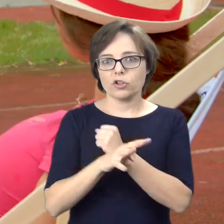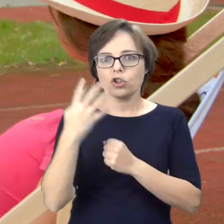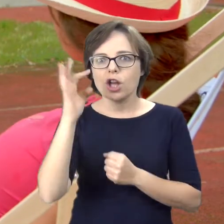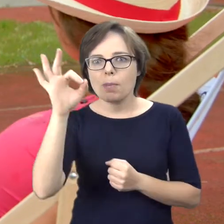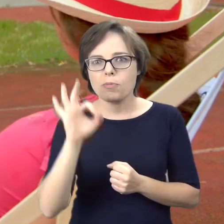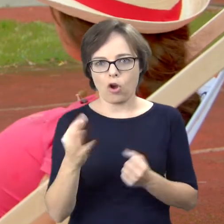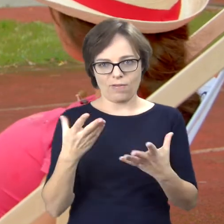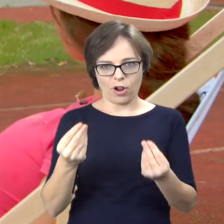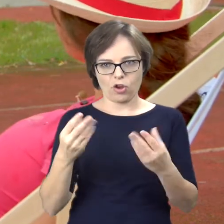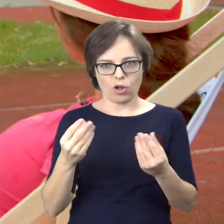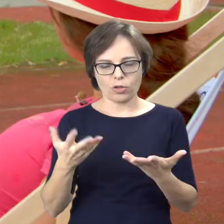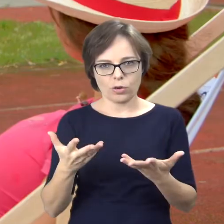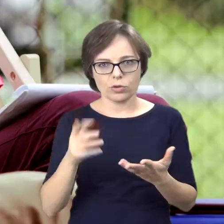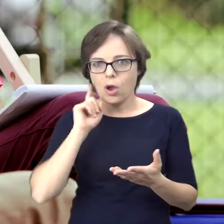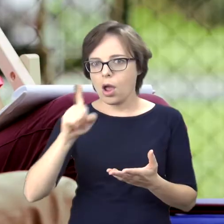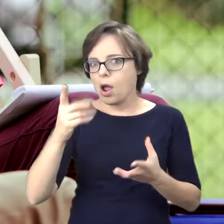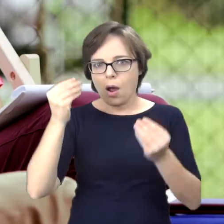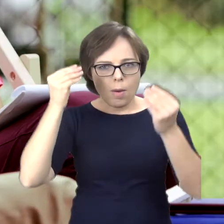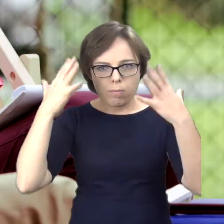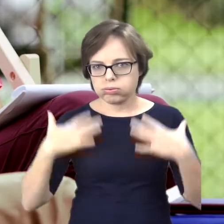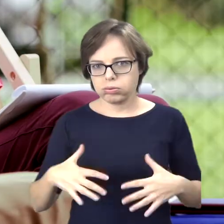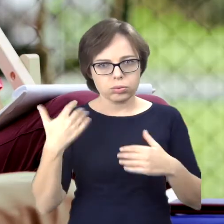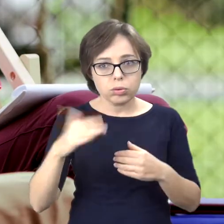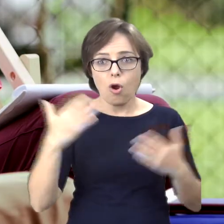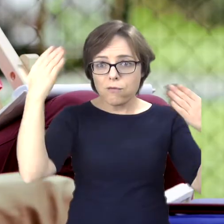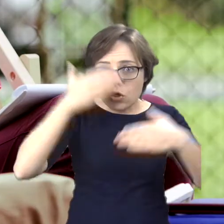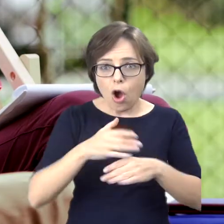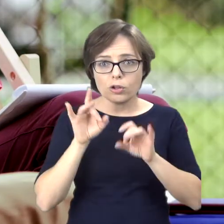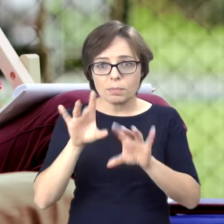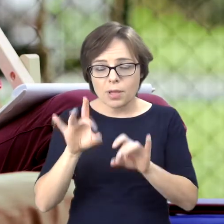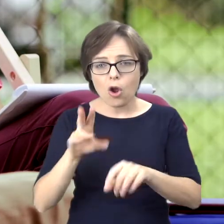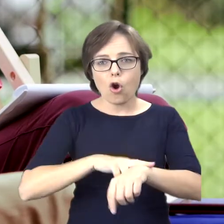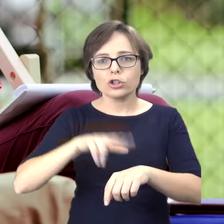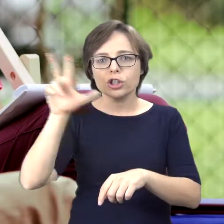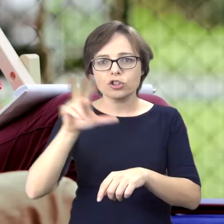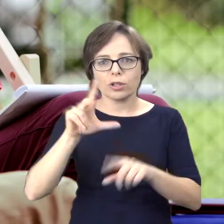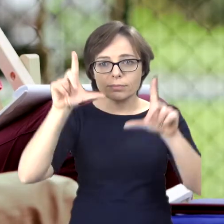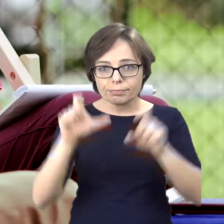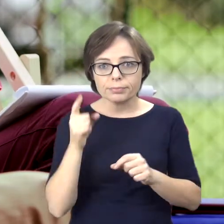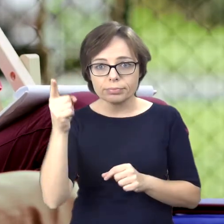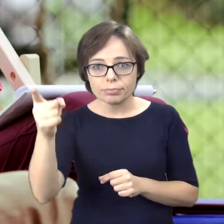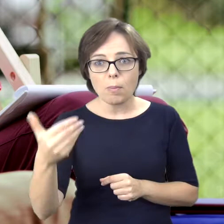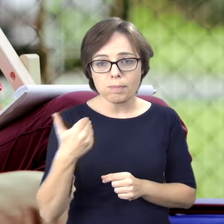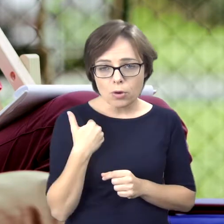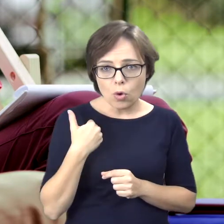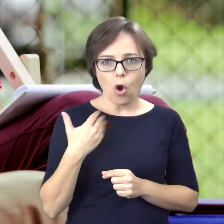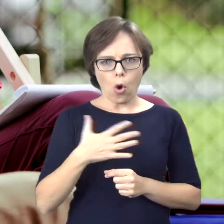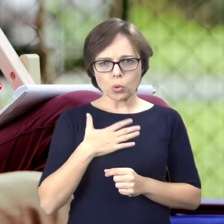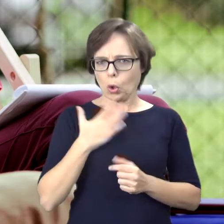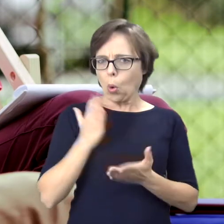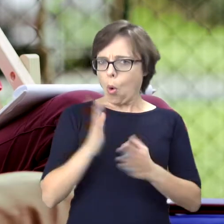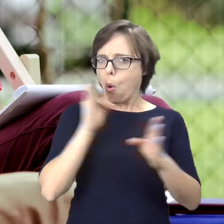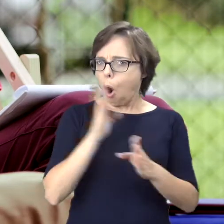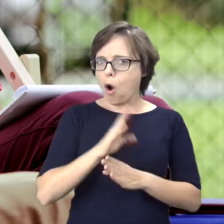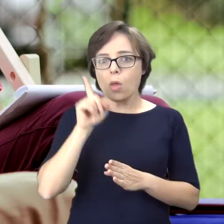najbardziej wilgotny maraton, jaki w ogóle przeżyłem ever. Mimo wszystko, że biegaliśmy w nocy, bo on się zaczynał o 3:00, jakoś, wiesz, tak wydawałoby się, że już chłodno jest,